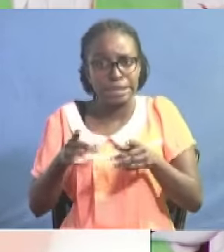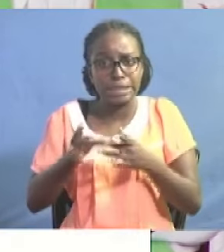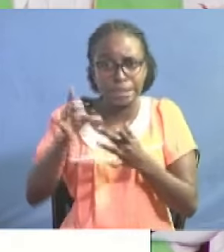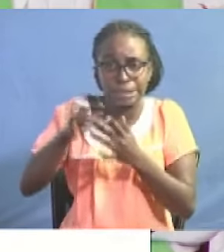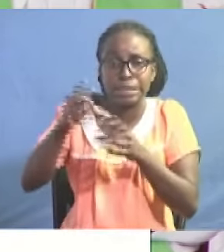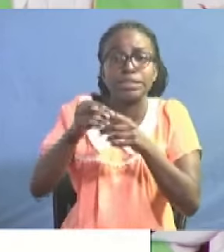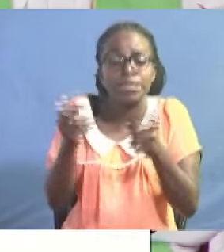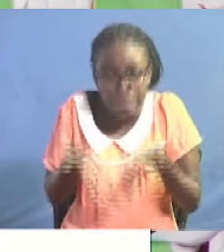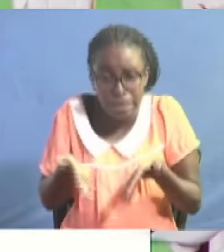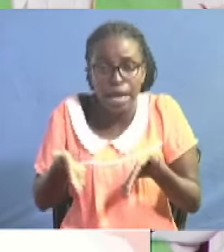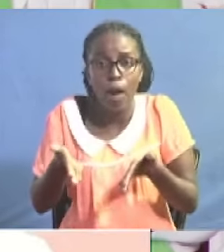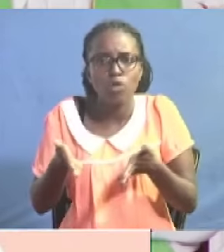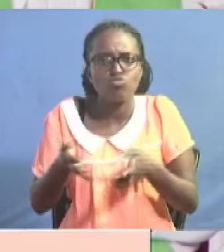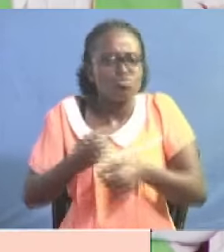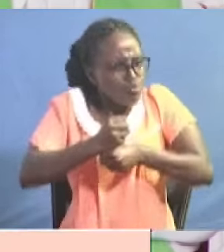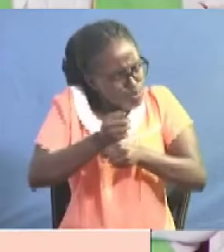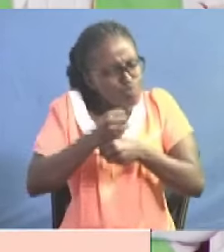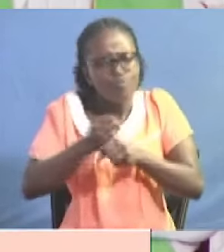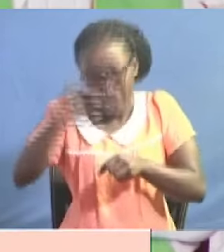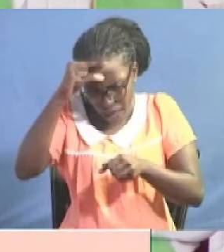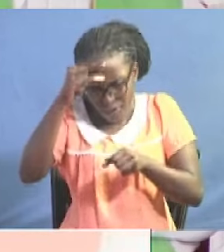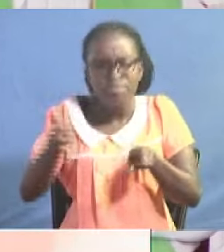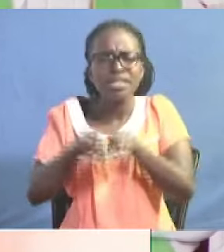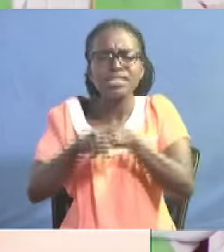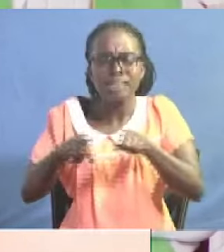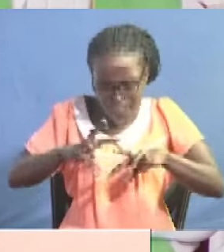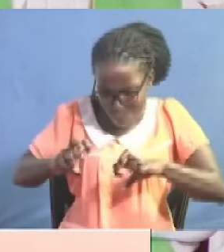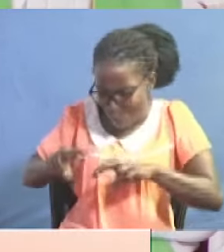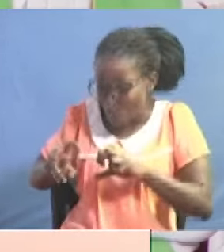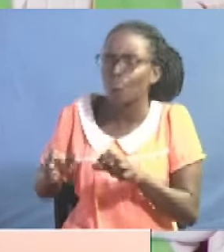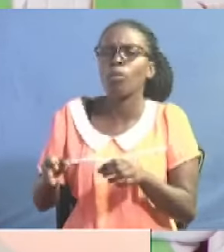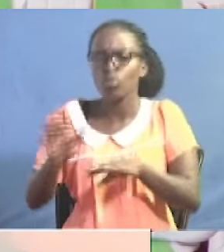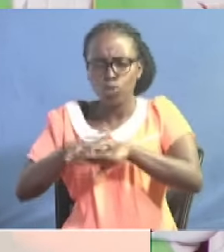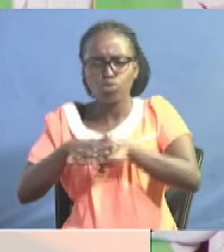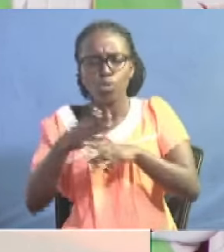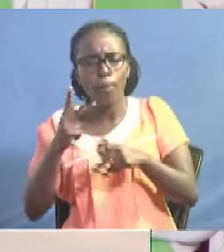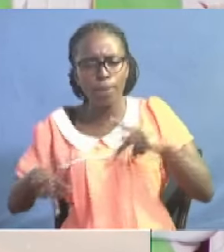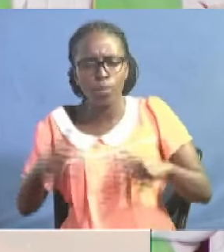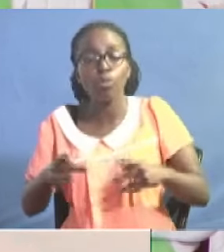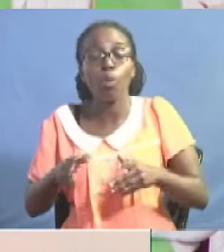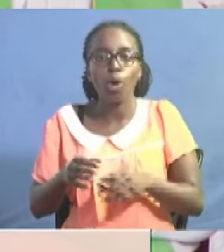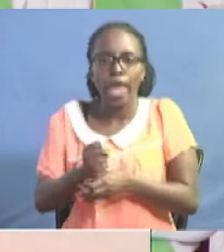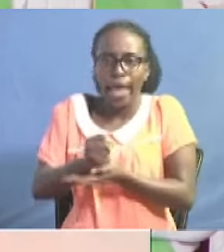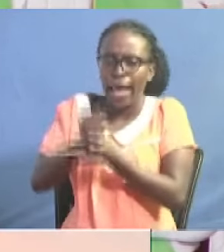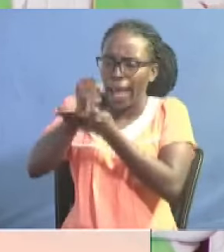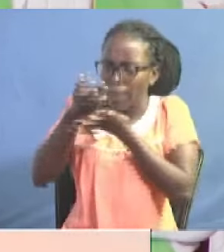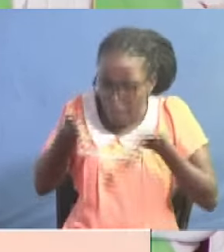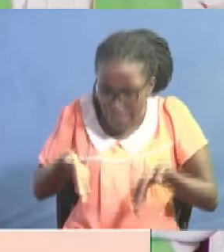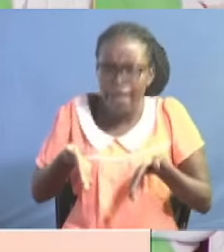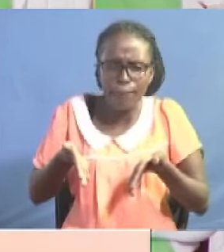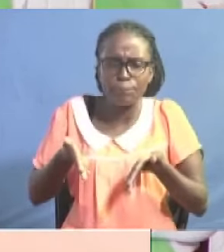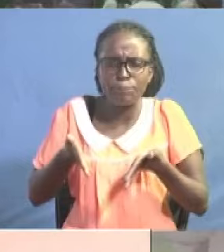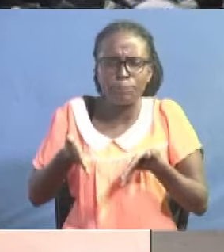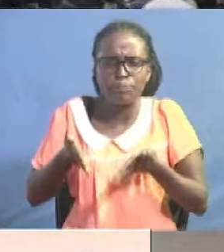uunde serikali, utafute watu wazuri ambaye watakusaidia, watu ambaye